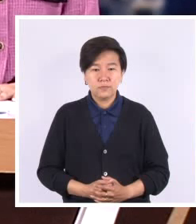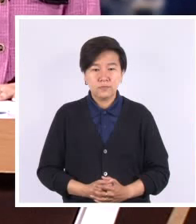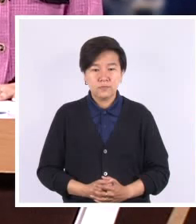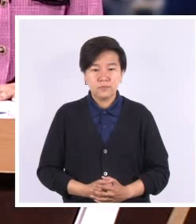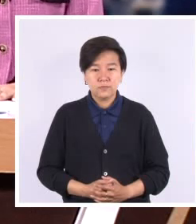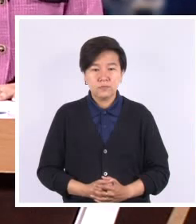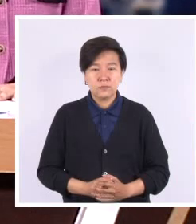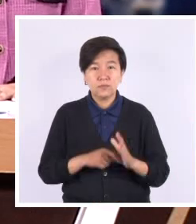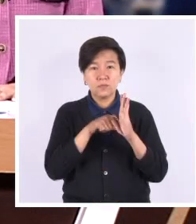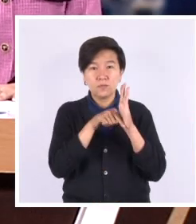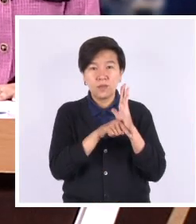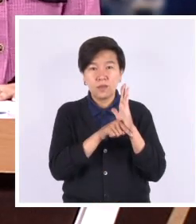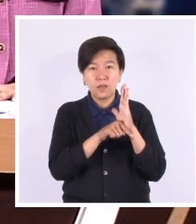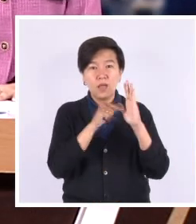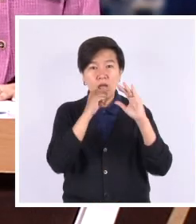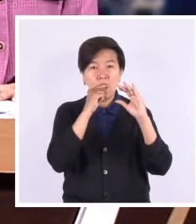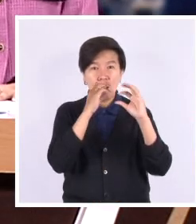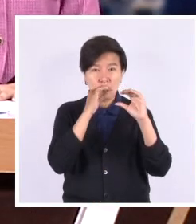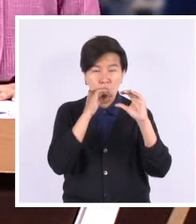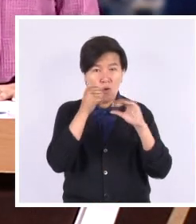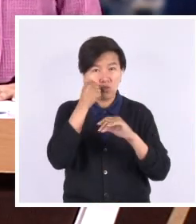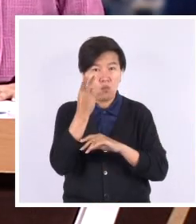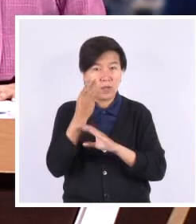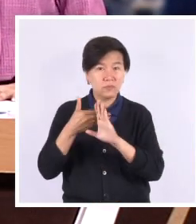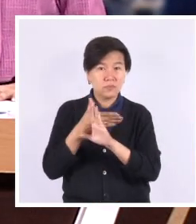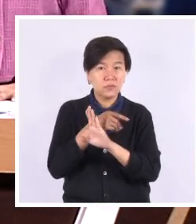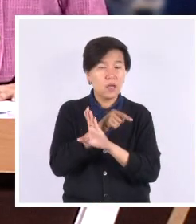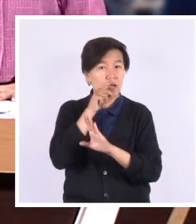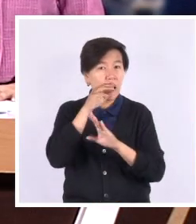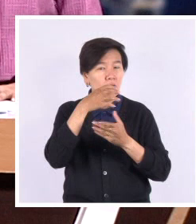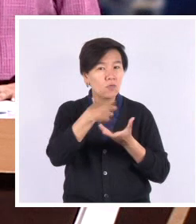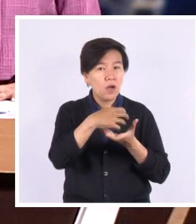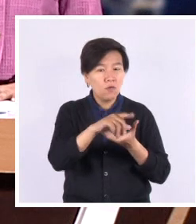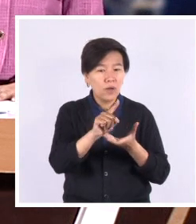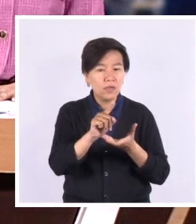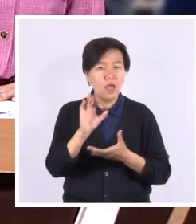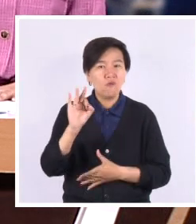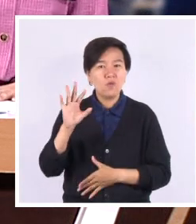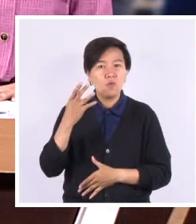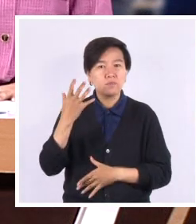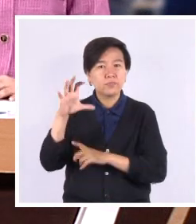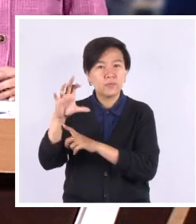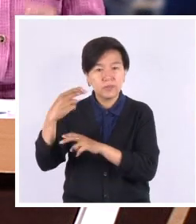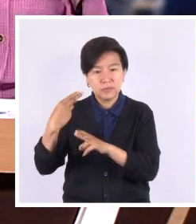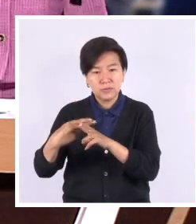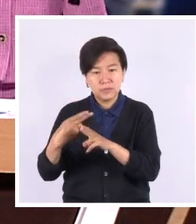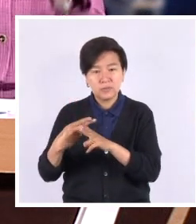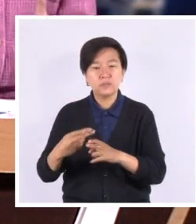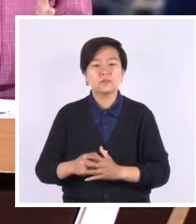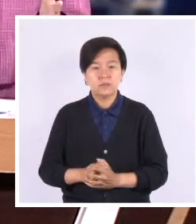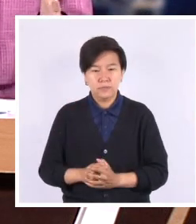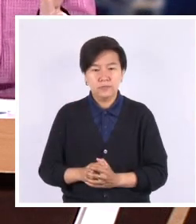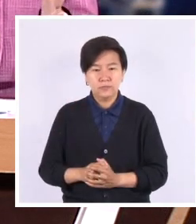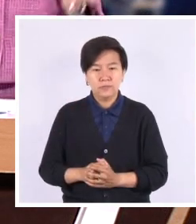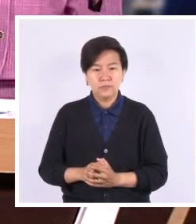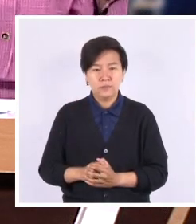จังหวัดระยองคุณผู้ชมในช่วง2วันก่อนหน้านี้เรารายงานข่าวกันอยู่เรื่องของผู้ใช้ Facebook ที่ชื่อว่าสอนอนันต์นรินทร์เขาโพสต์เล่าเรื่อง